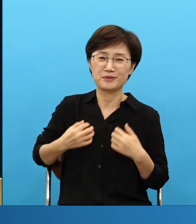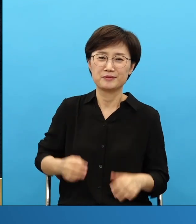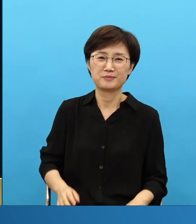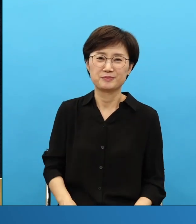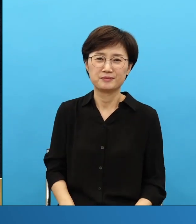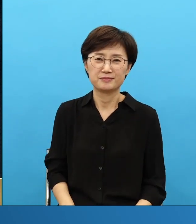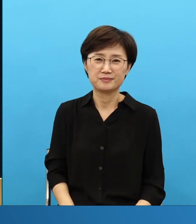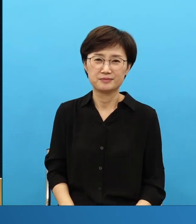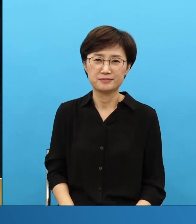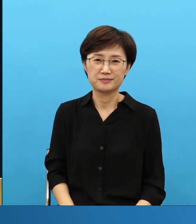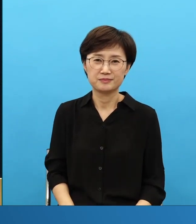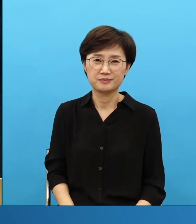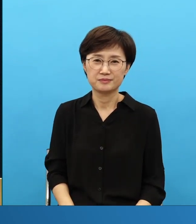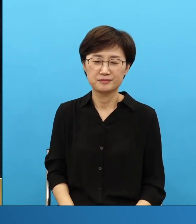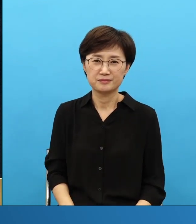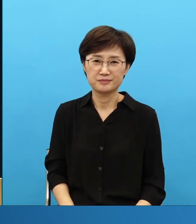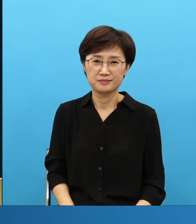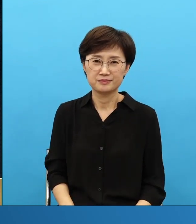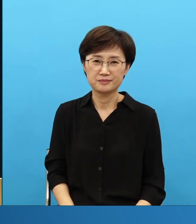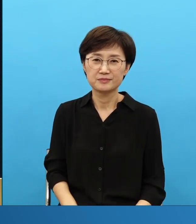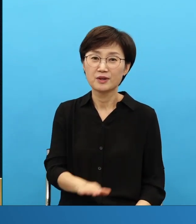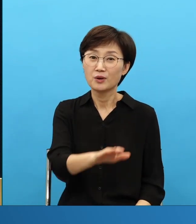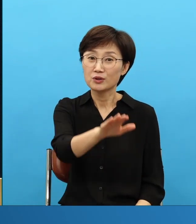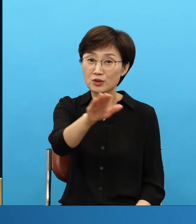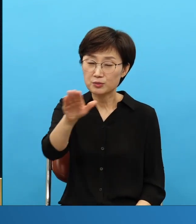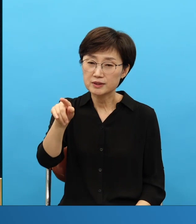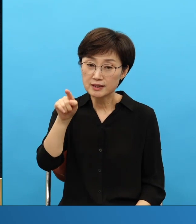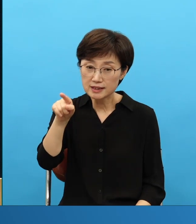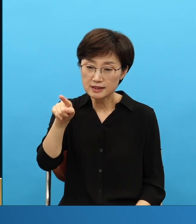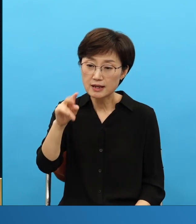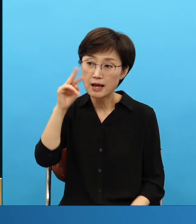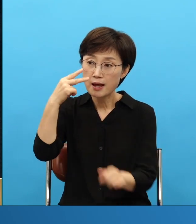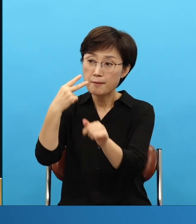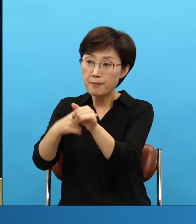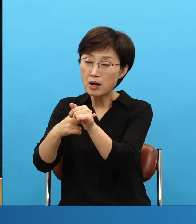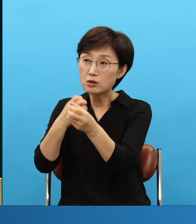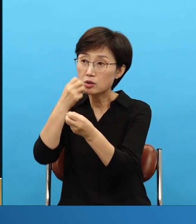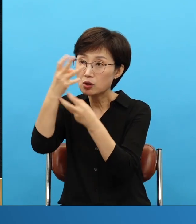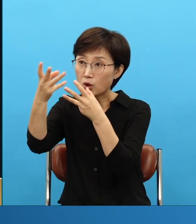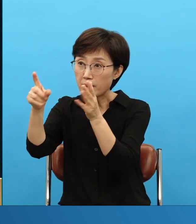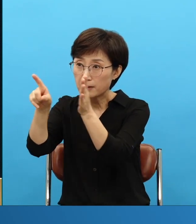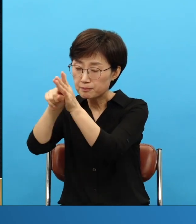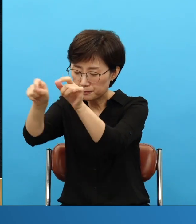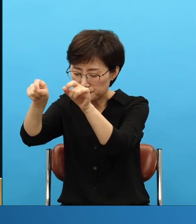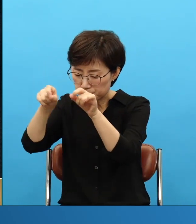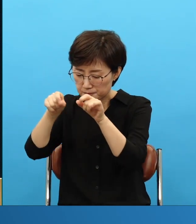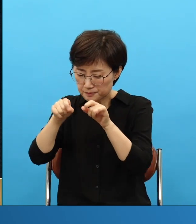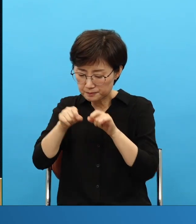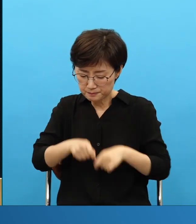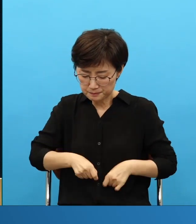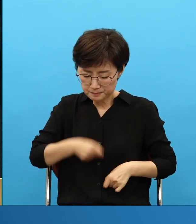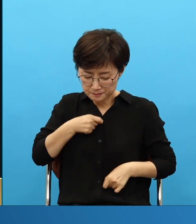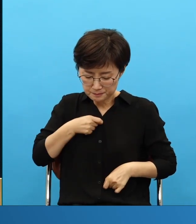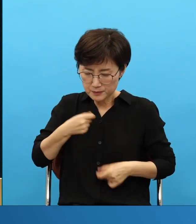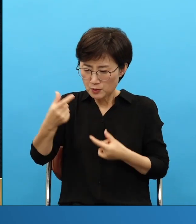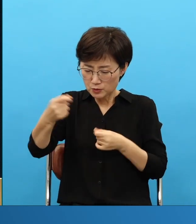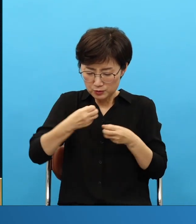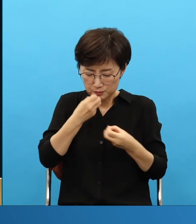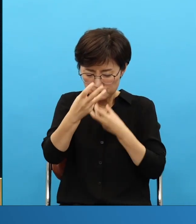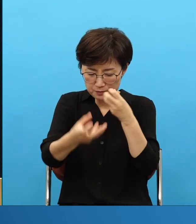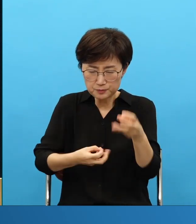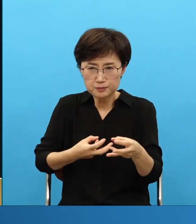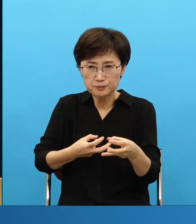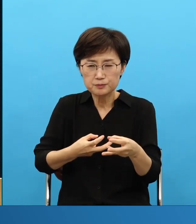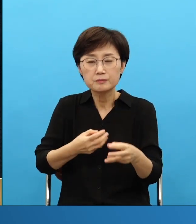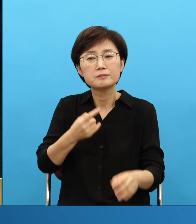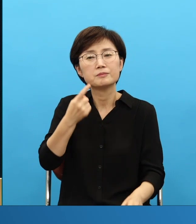heaven. 아무것도 아니지만 여러분 이 고백에요 영적으로 완전히 변화가 있는 It seems like nothing at all, but from this one